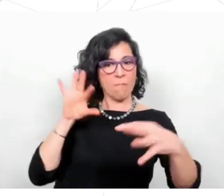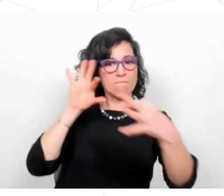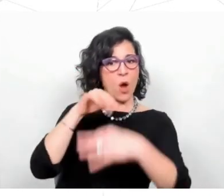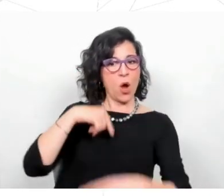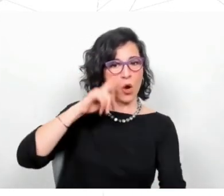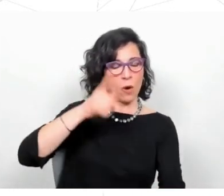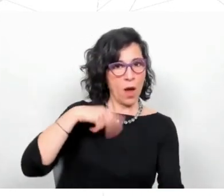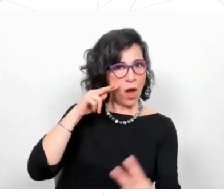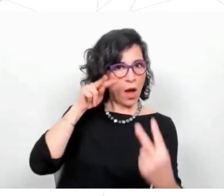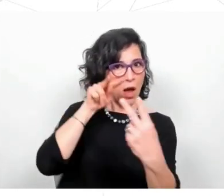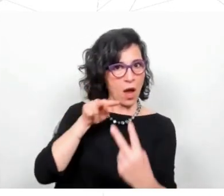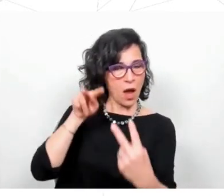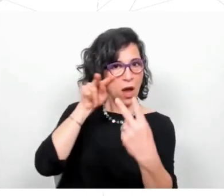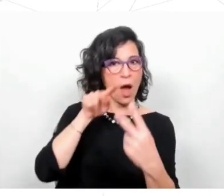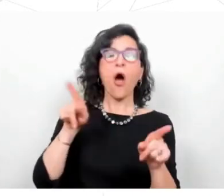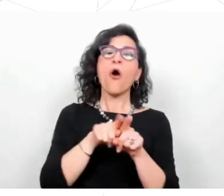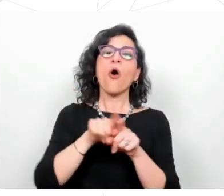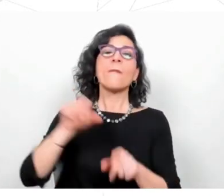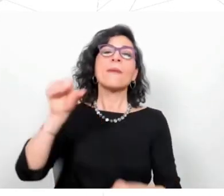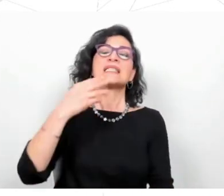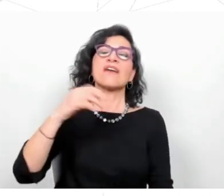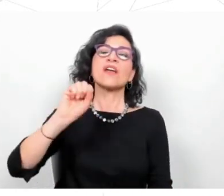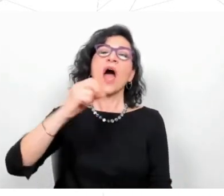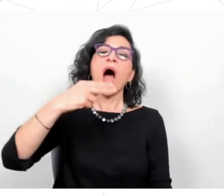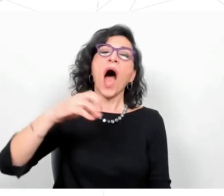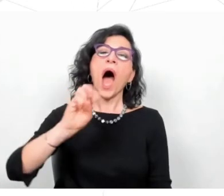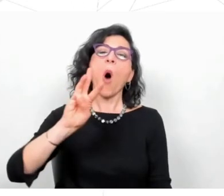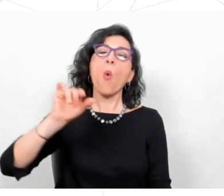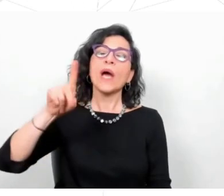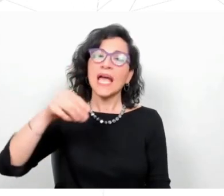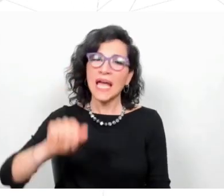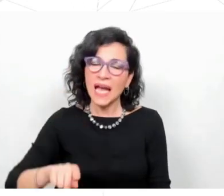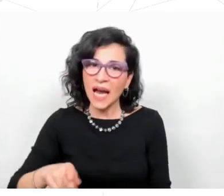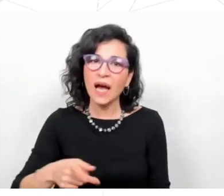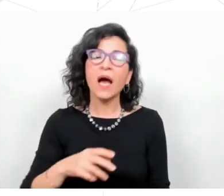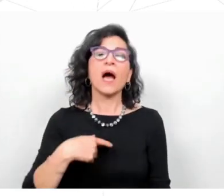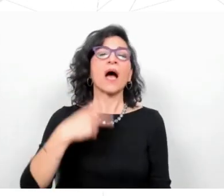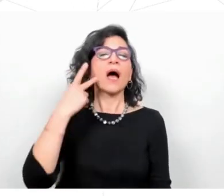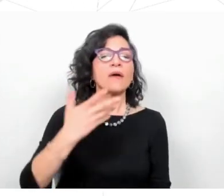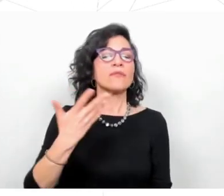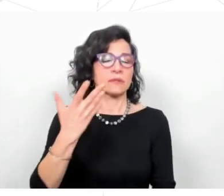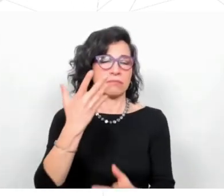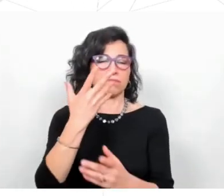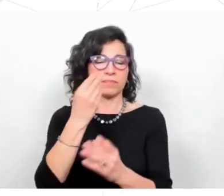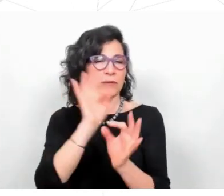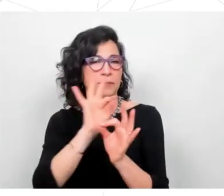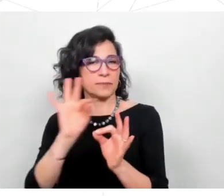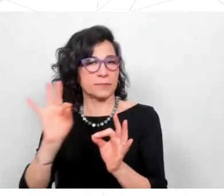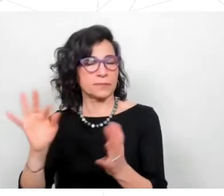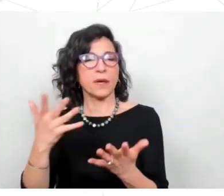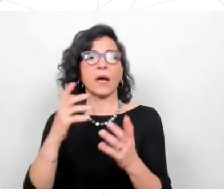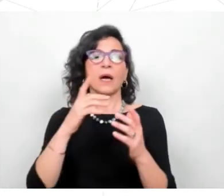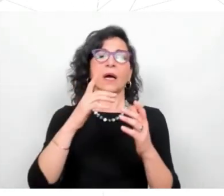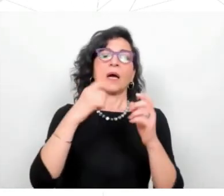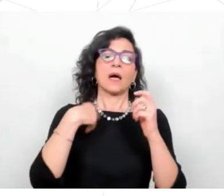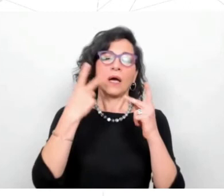Stephen Hawking. Abbiamo visto il narrator, il magnifier affinché fosse più grande il